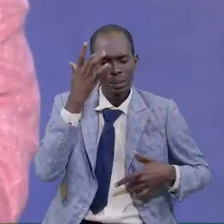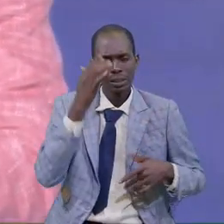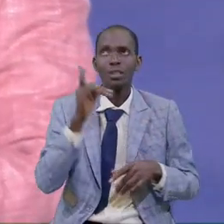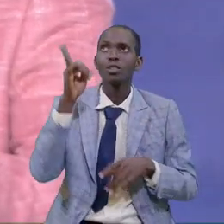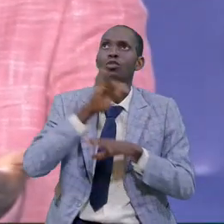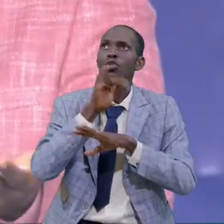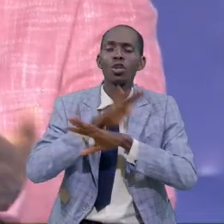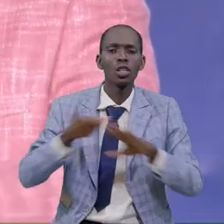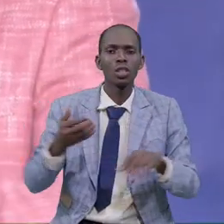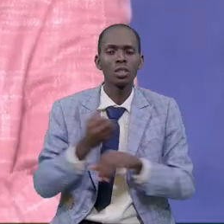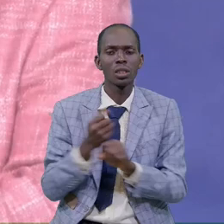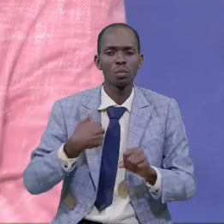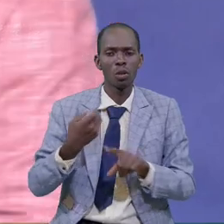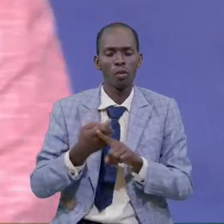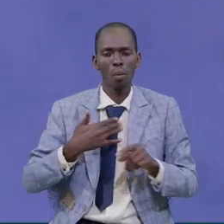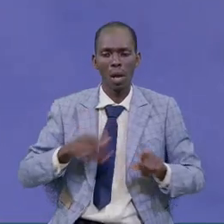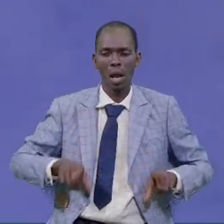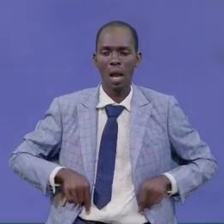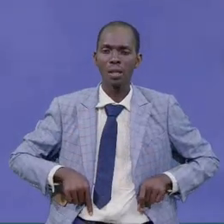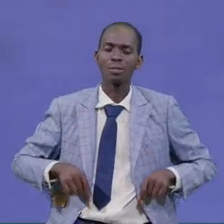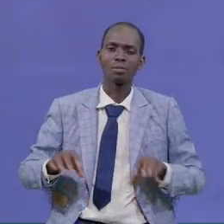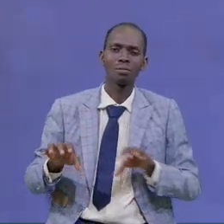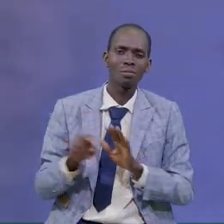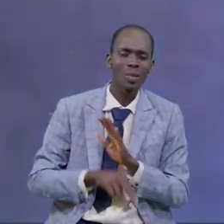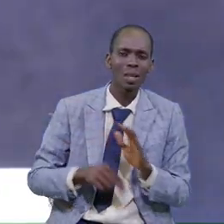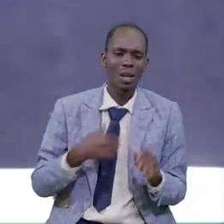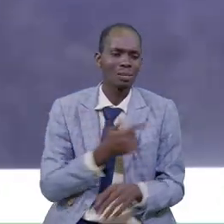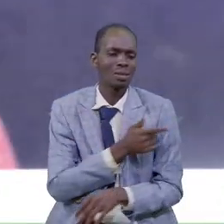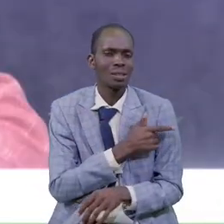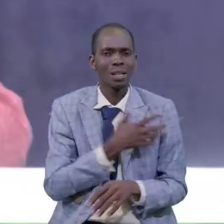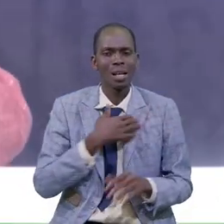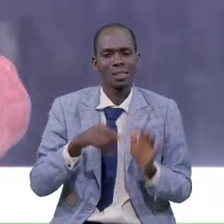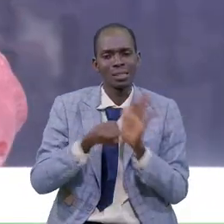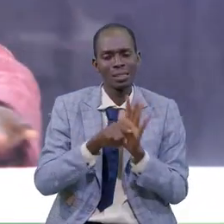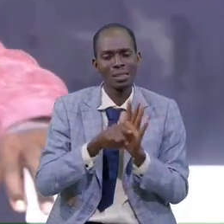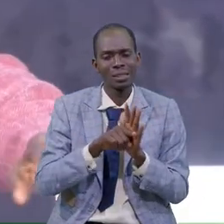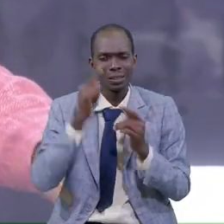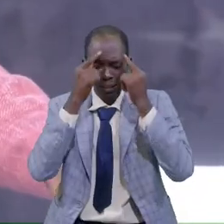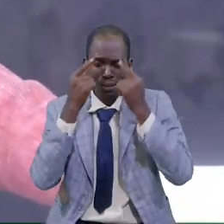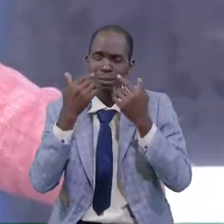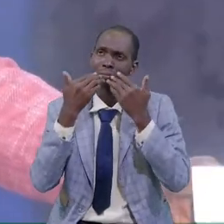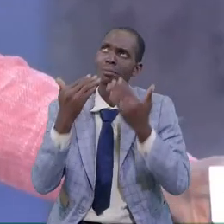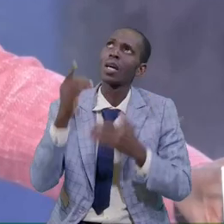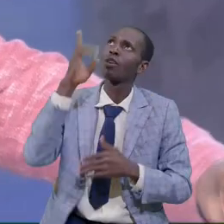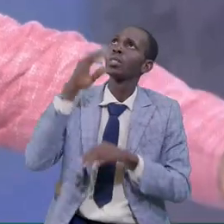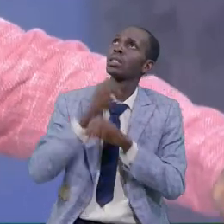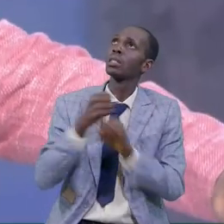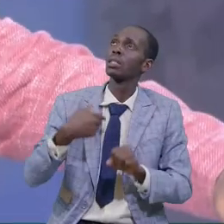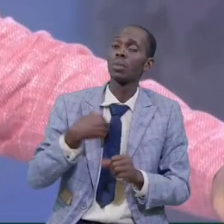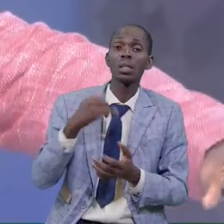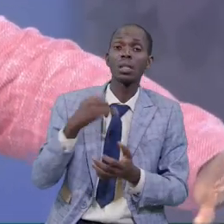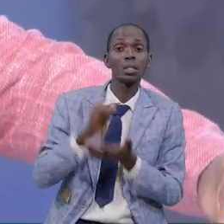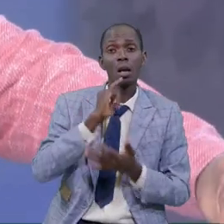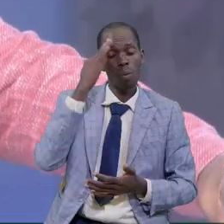me sauve pas de mes pensées négatives, mais Dieu merci, il m'a sauvé. C'est pourquoi je me suis réveillé. Et c'est